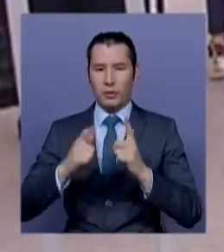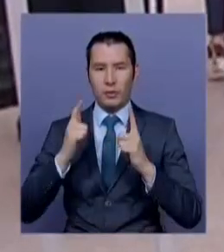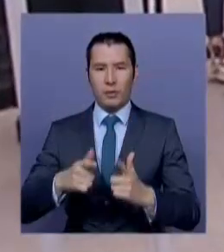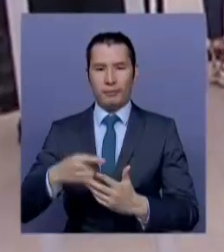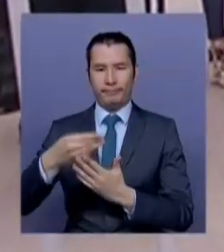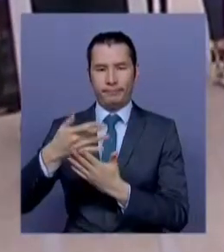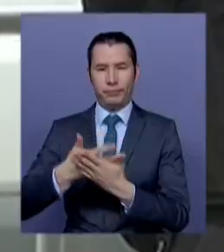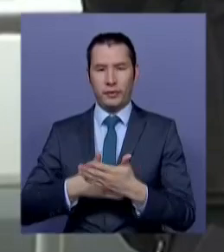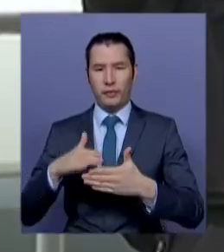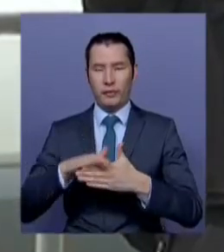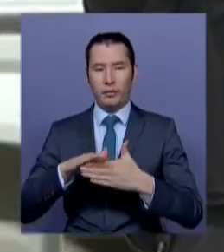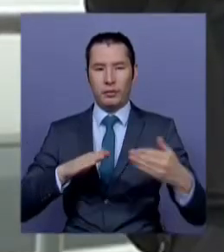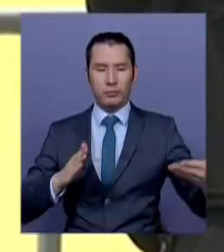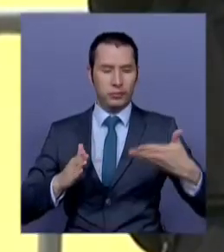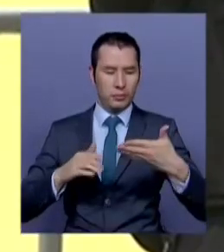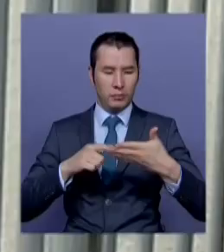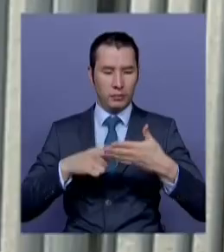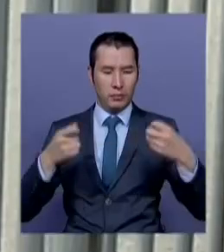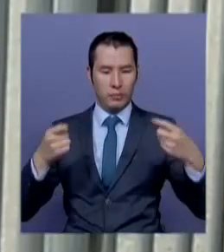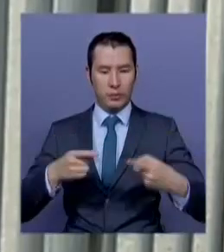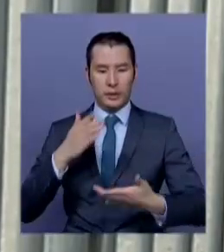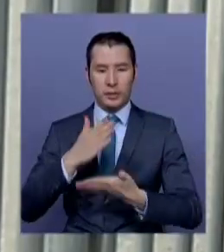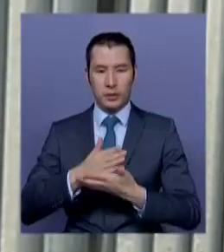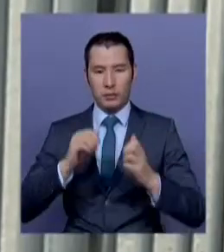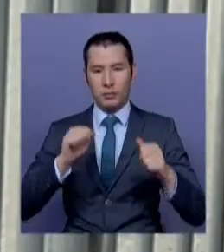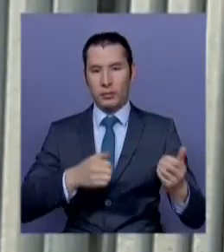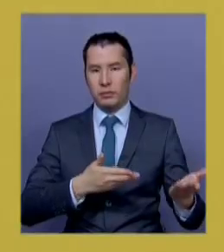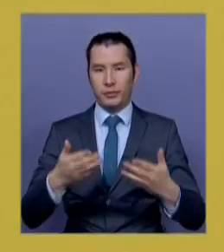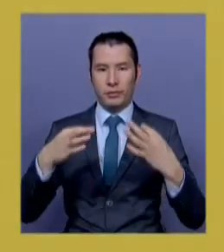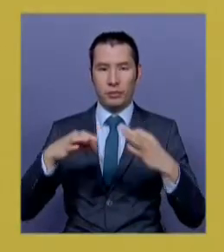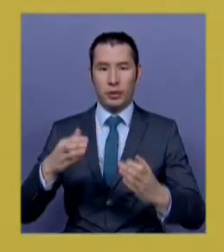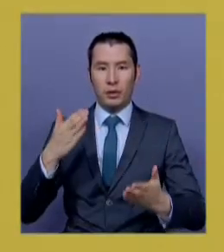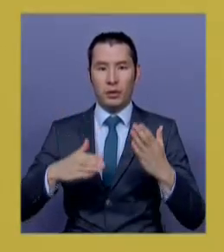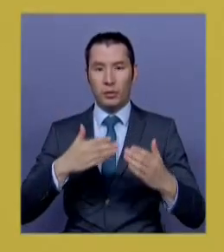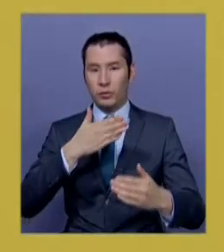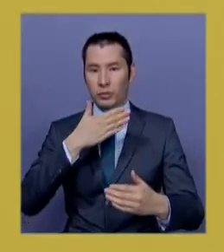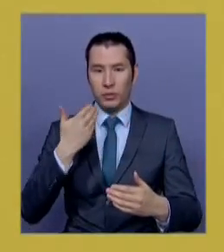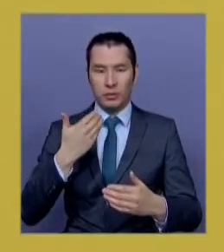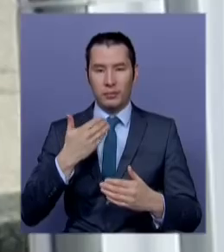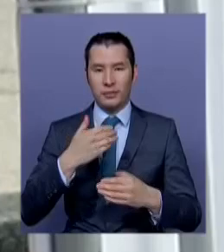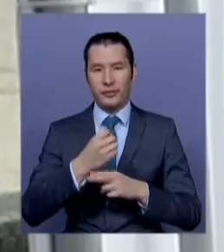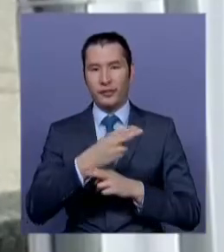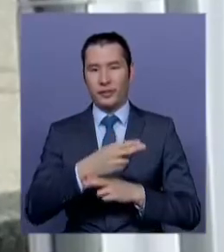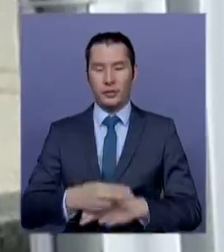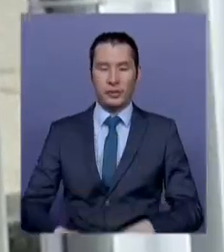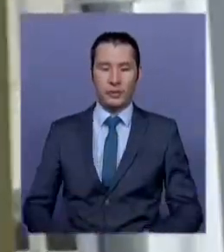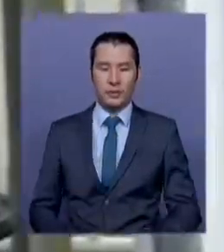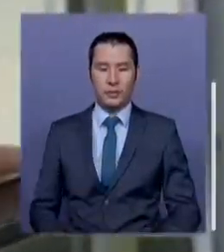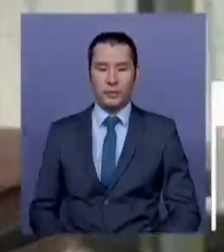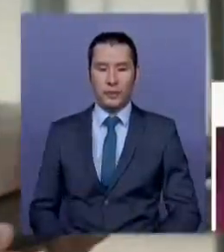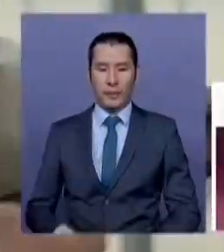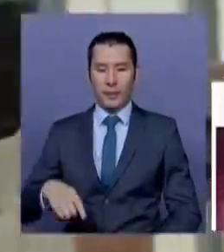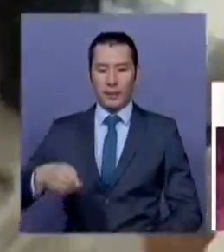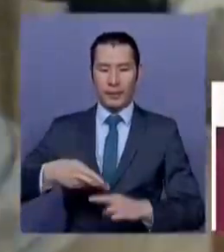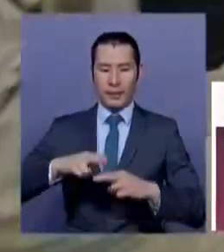тек рұқсаты барларға қатысты. Егер аты жөні базада тіркелсе, бекеттен өту көп уақытты алмайды. Блок бекеттен өту үшін